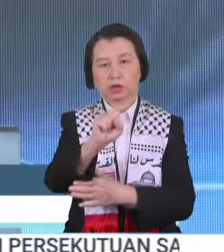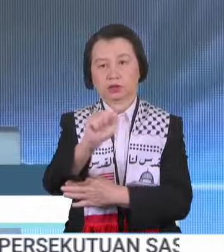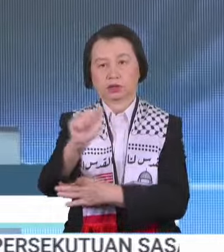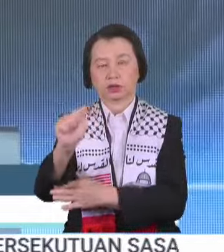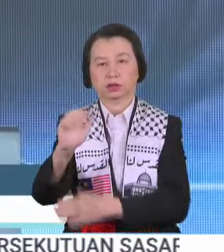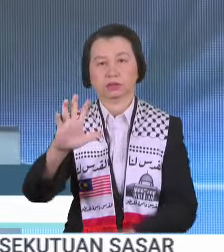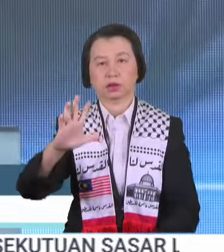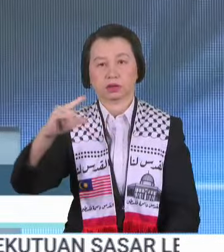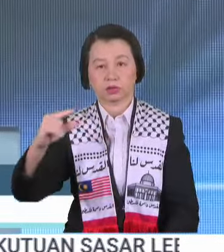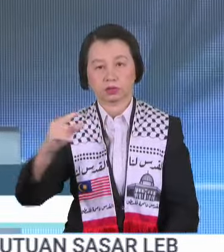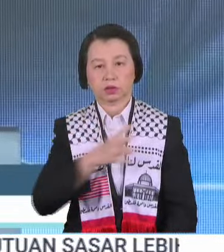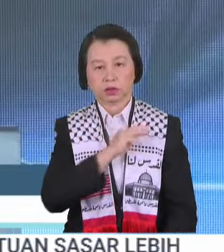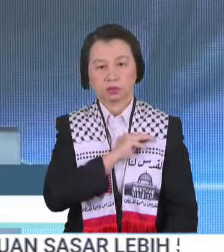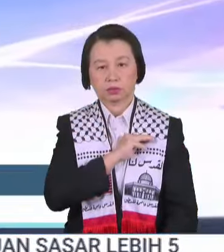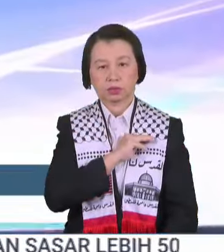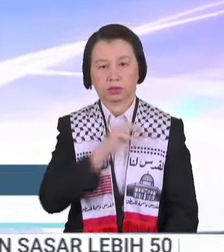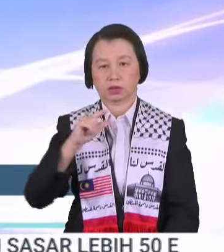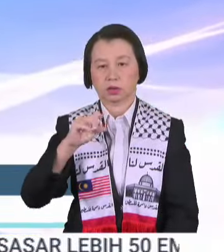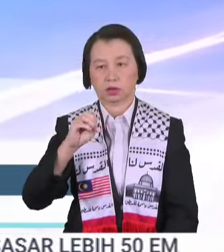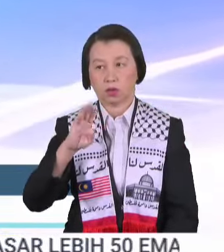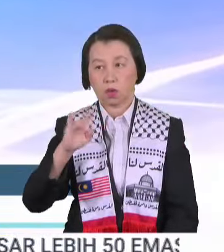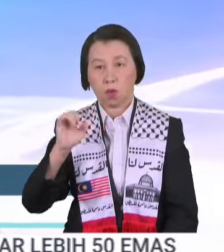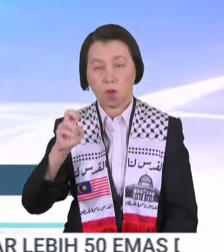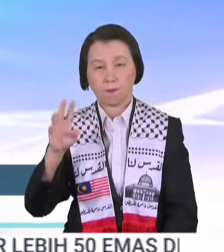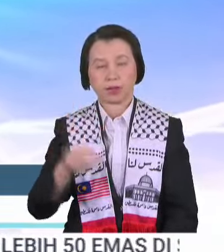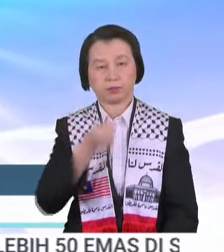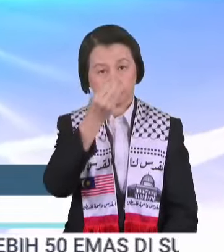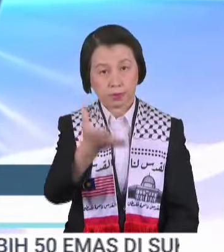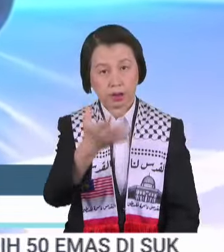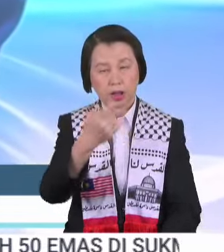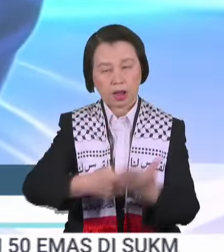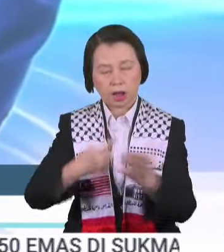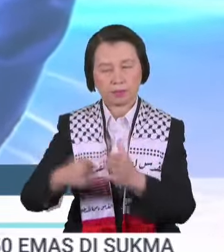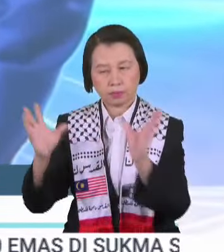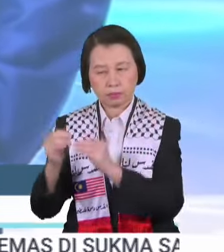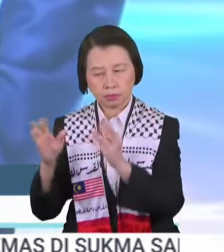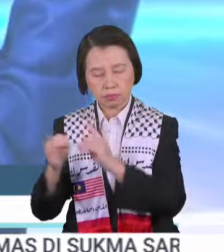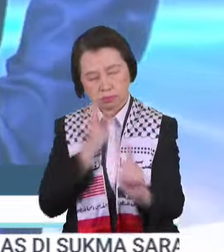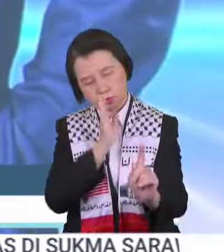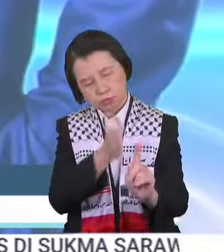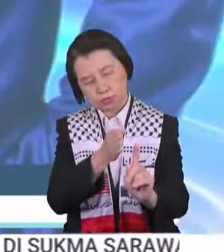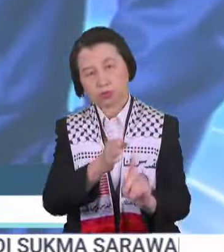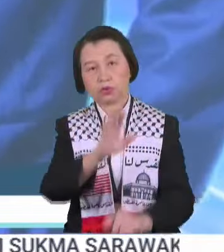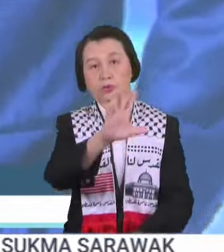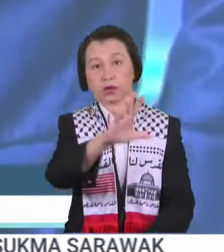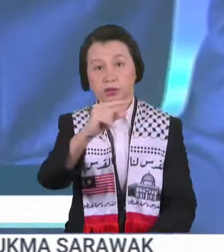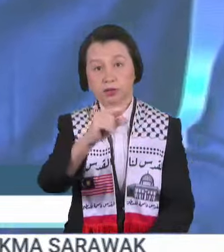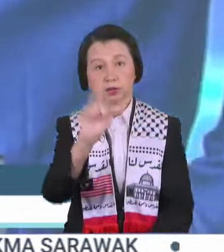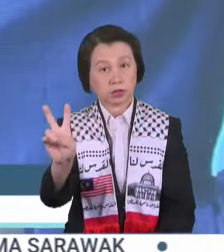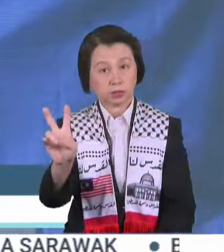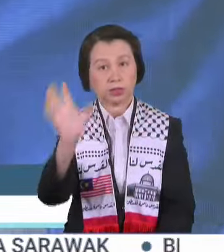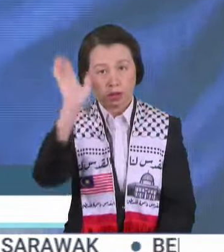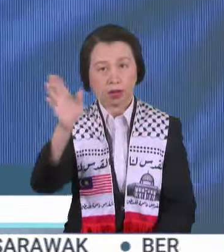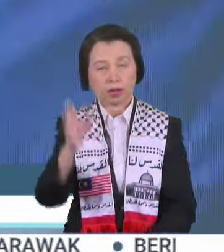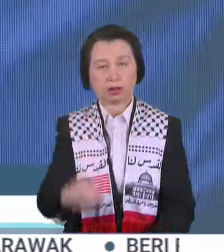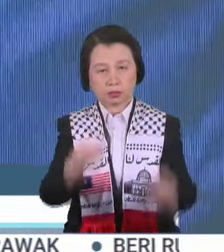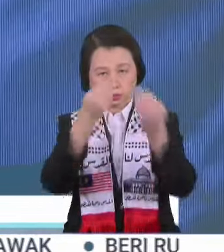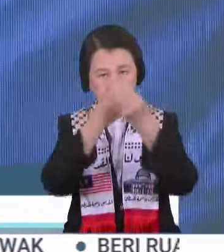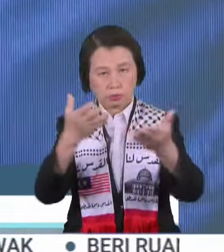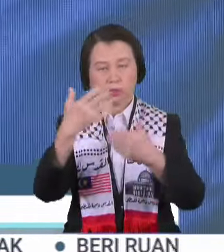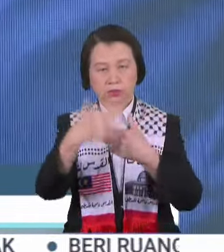5G. Menteri Digital Gobind Singh Dio memberitahu sebarang pengesyuaran mengenai hala tuju rangkaian 5G kedua akan